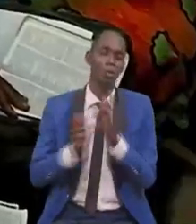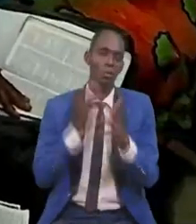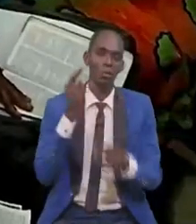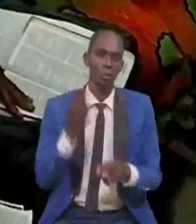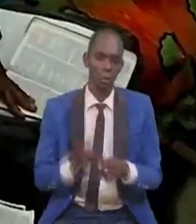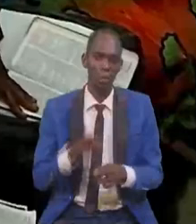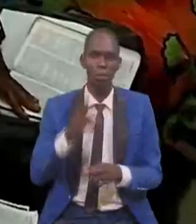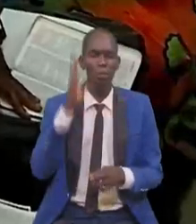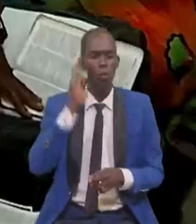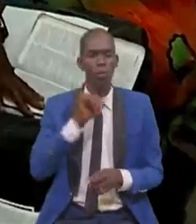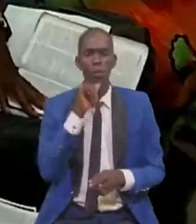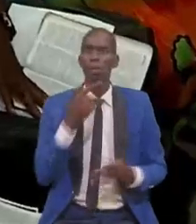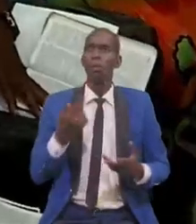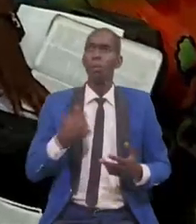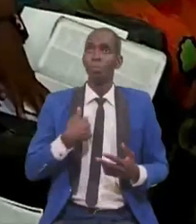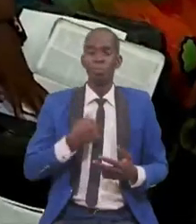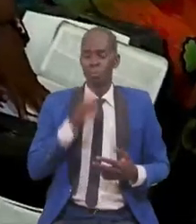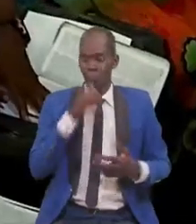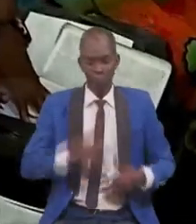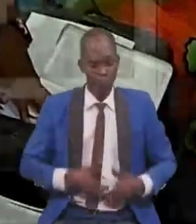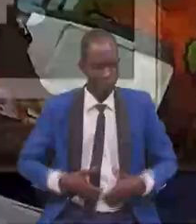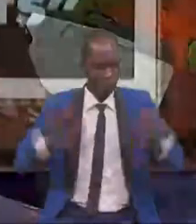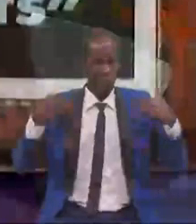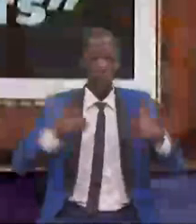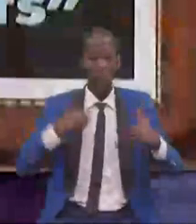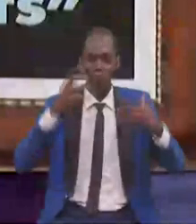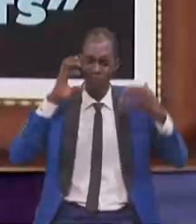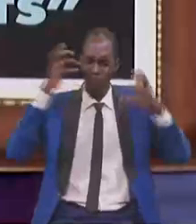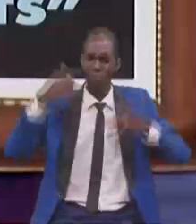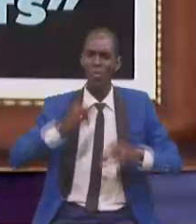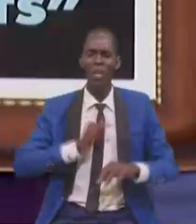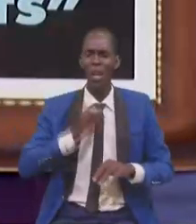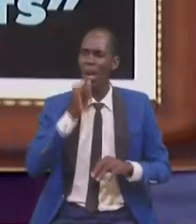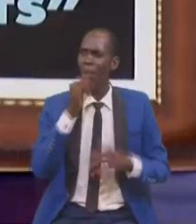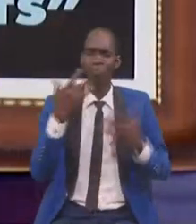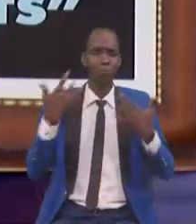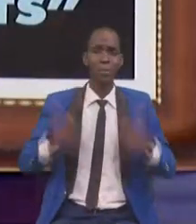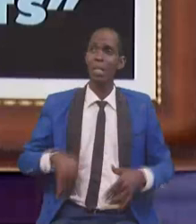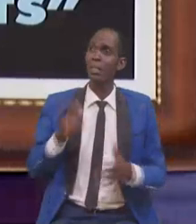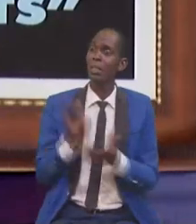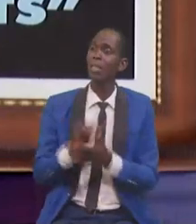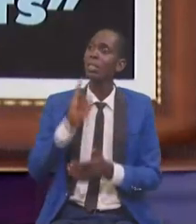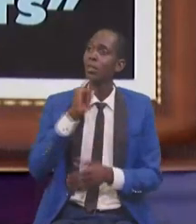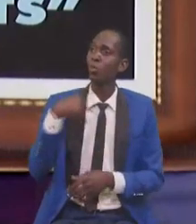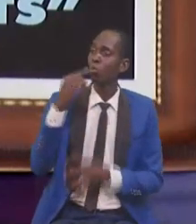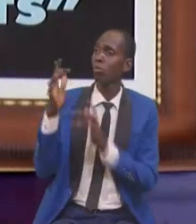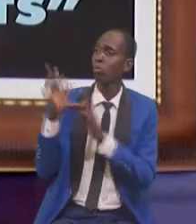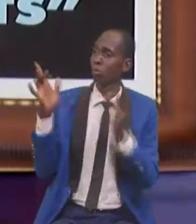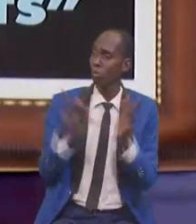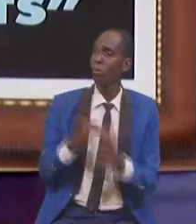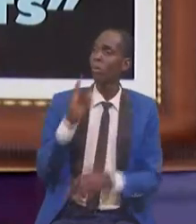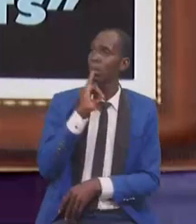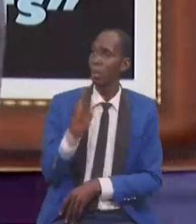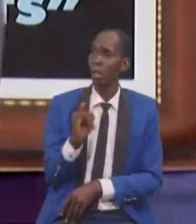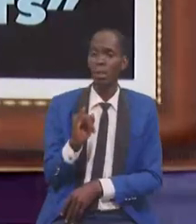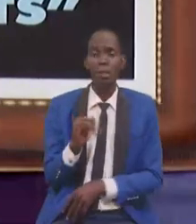mains vides. N'allez pas dire que je suis irrité. N'allez pas dire que je me suis fâché. N'allez pas dire que je suis déçu.